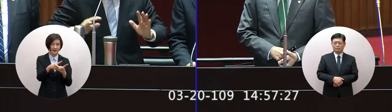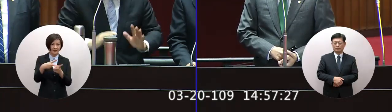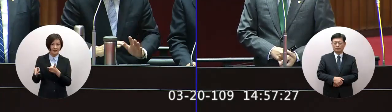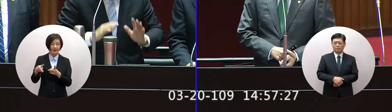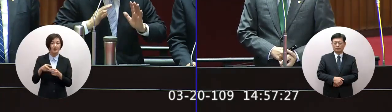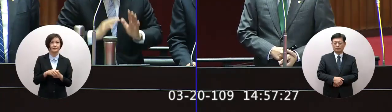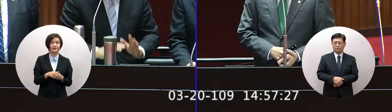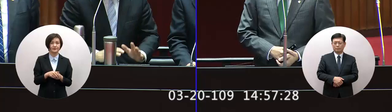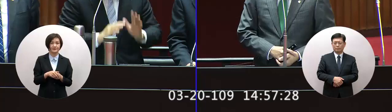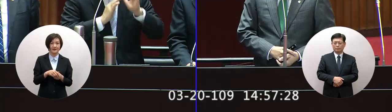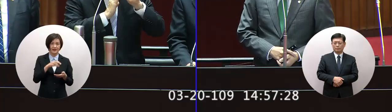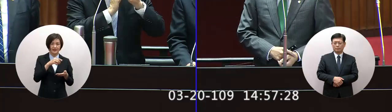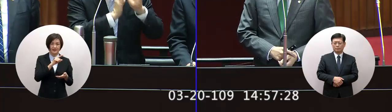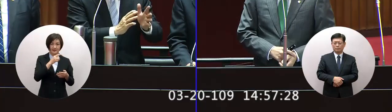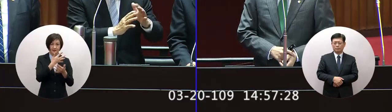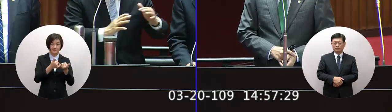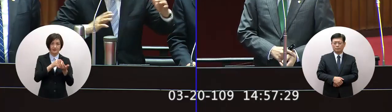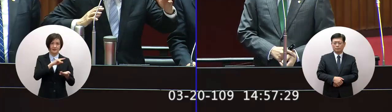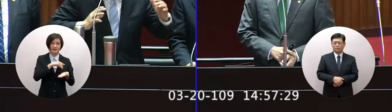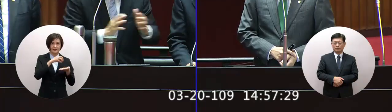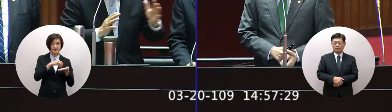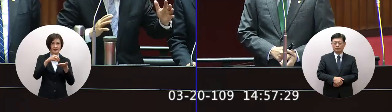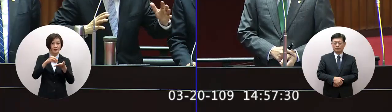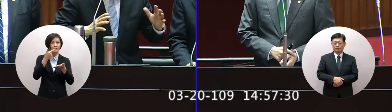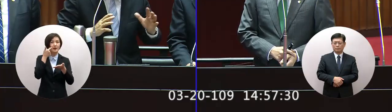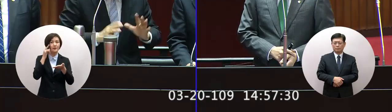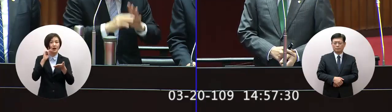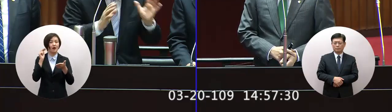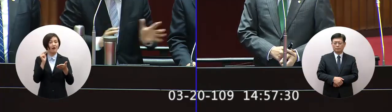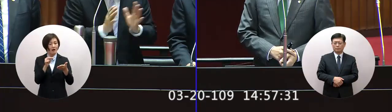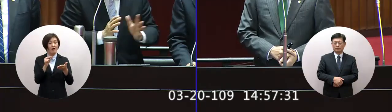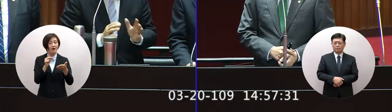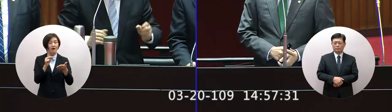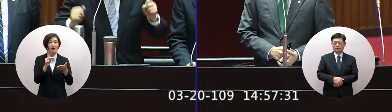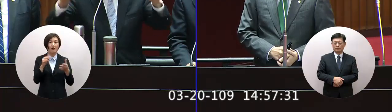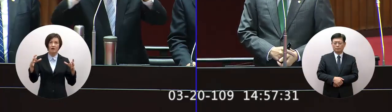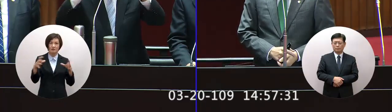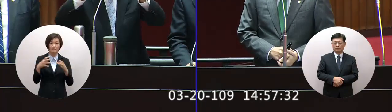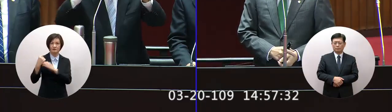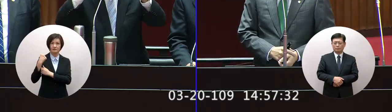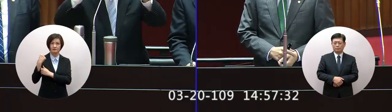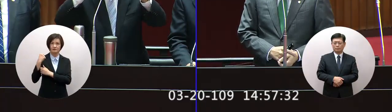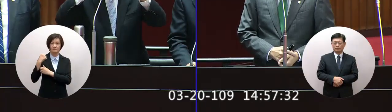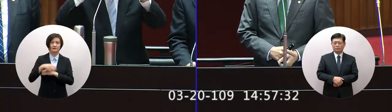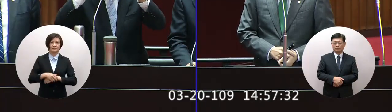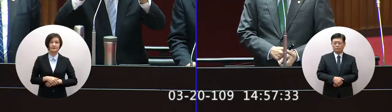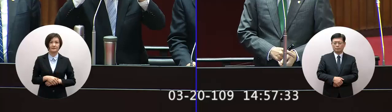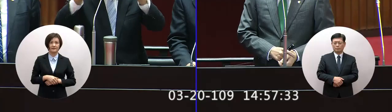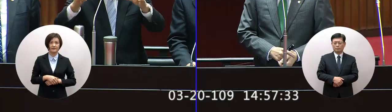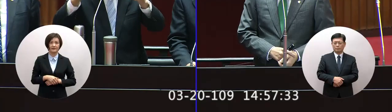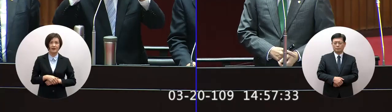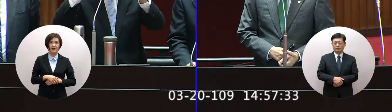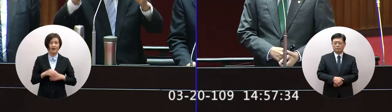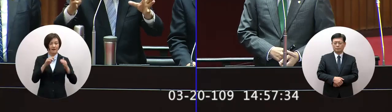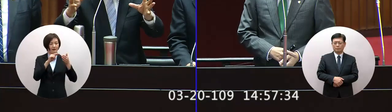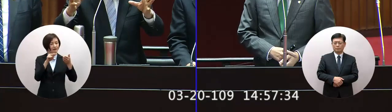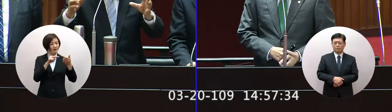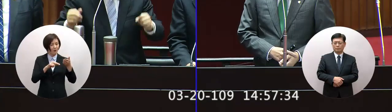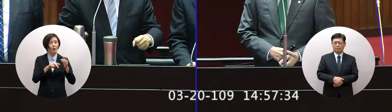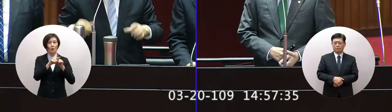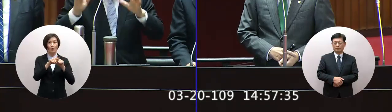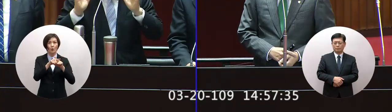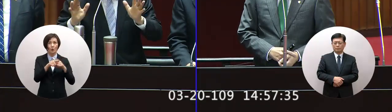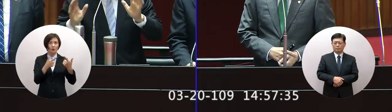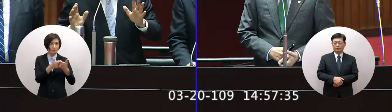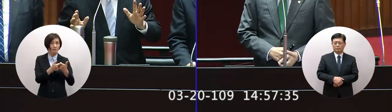是也学生、学校、家长做一个大家一体的，大家一个导指引或者规